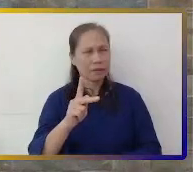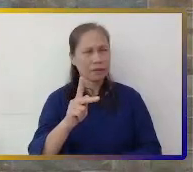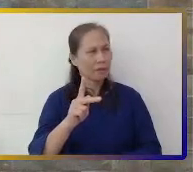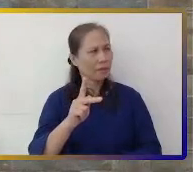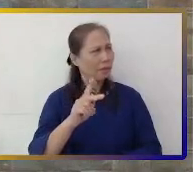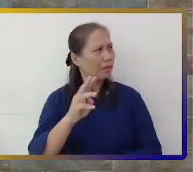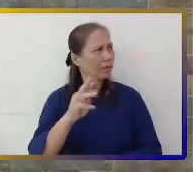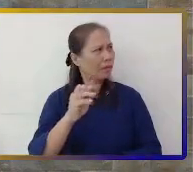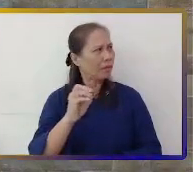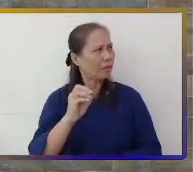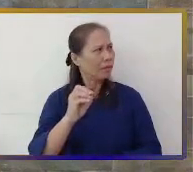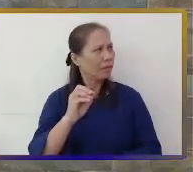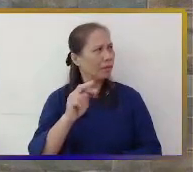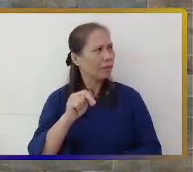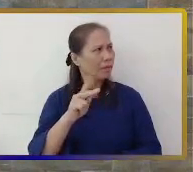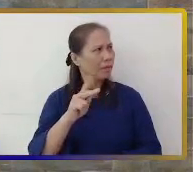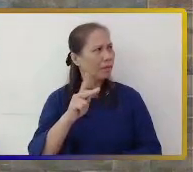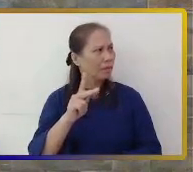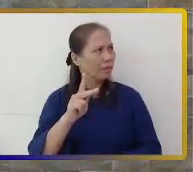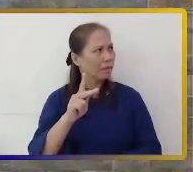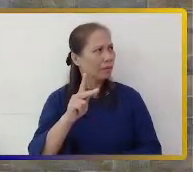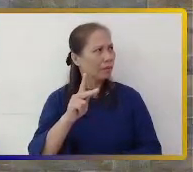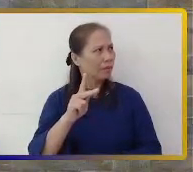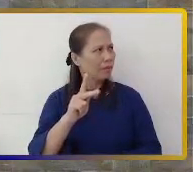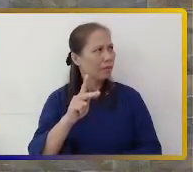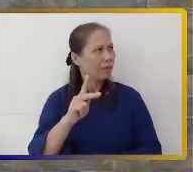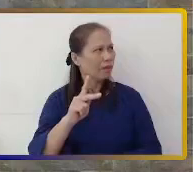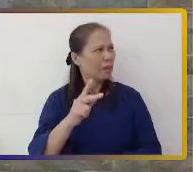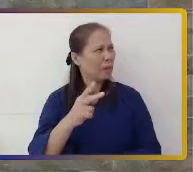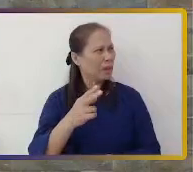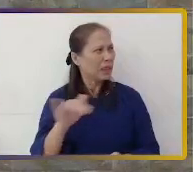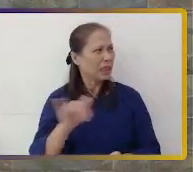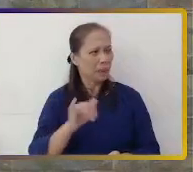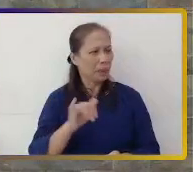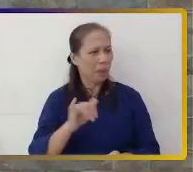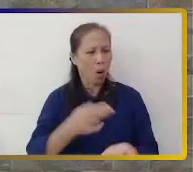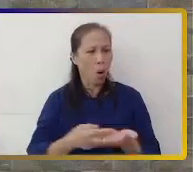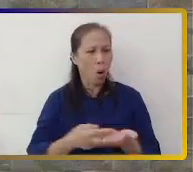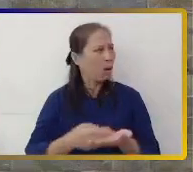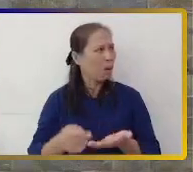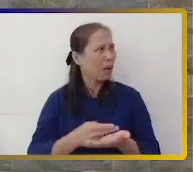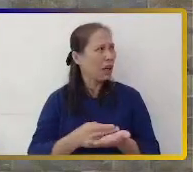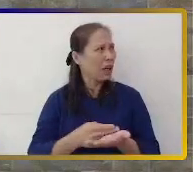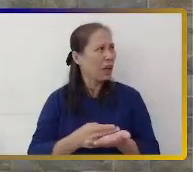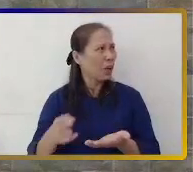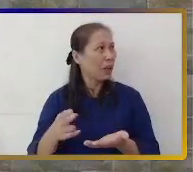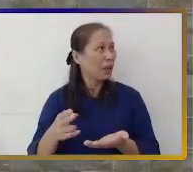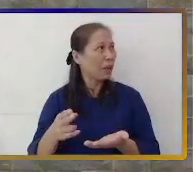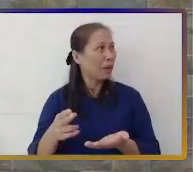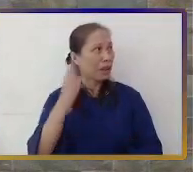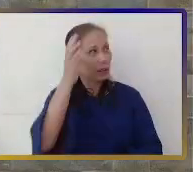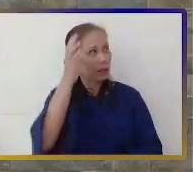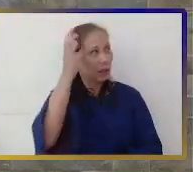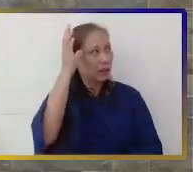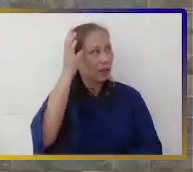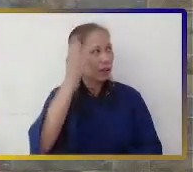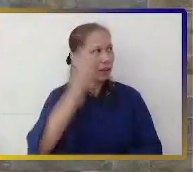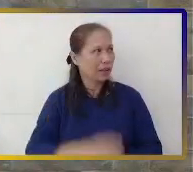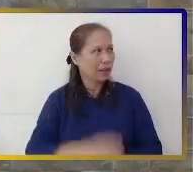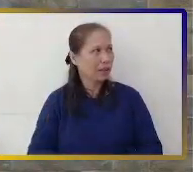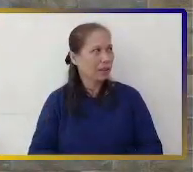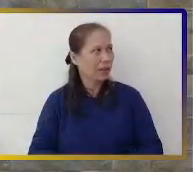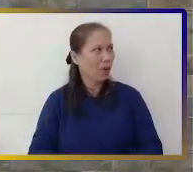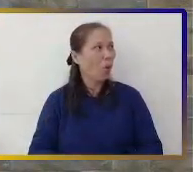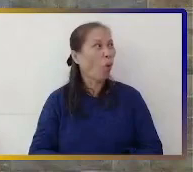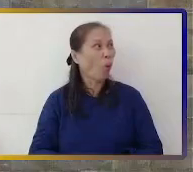He is a Benedictine monk na titingnan po natin itong mga monk po na ito sa panahon natin ngayon grabe ang devotion po nito sa